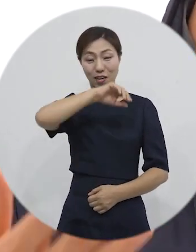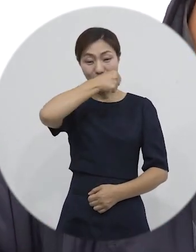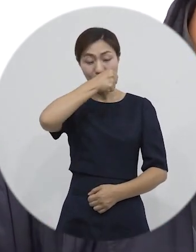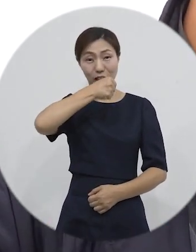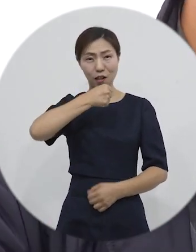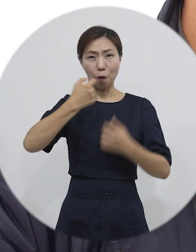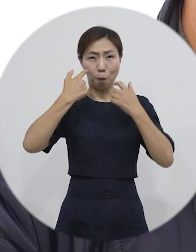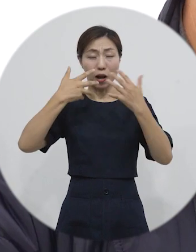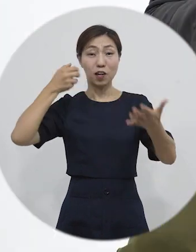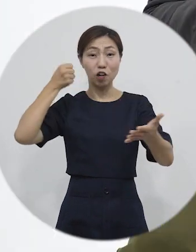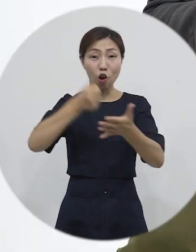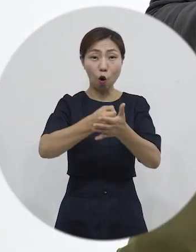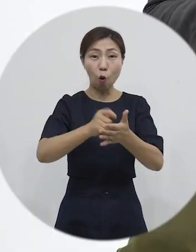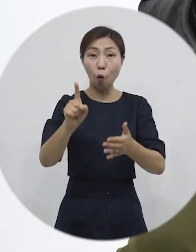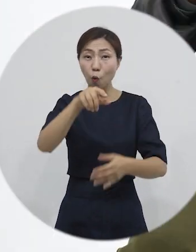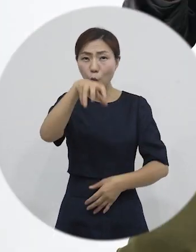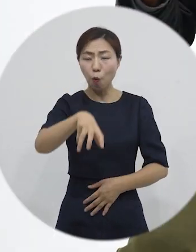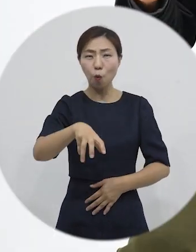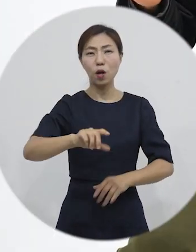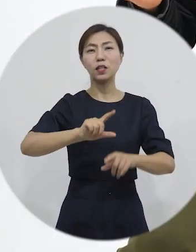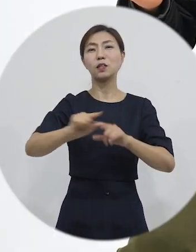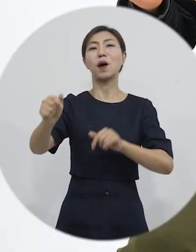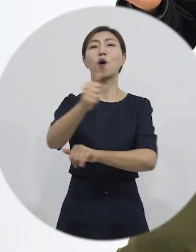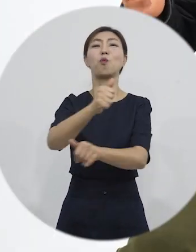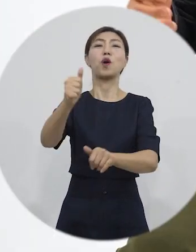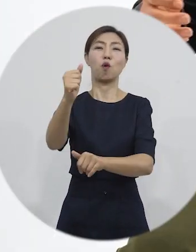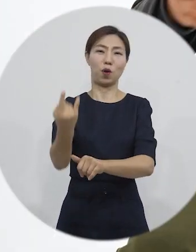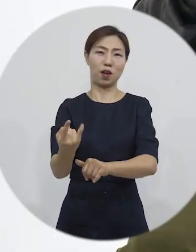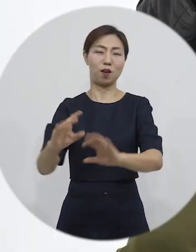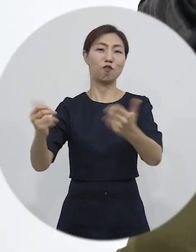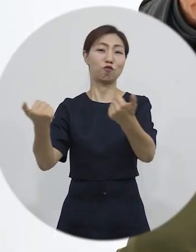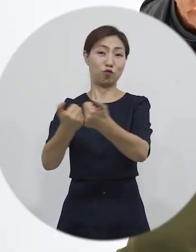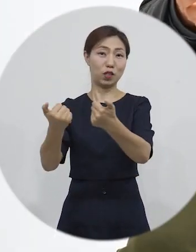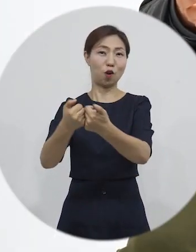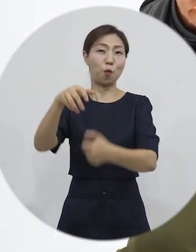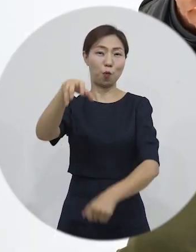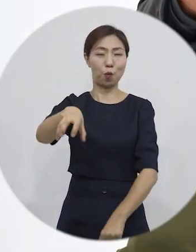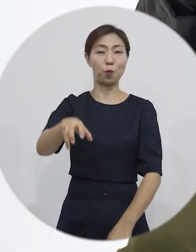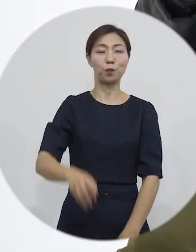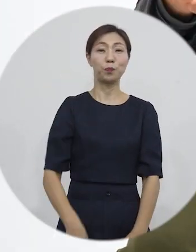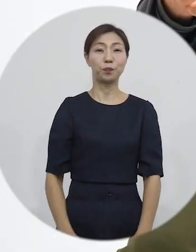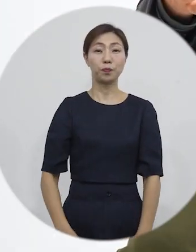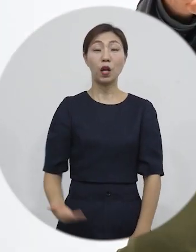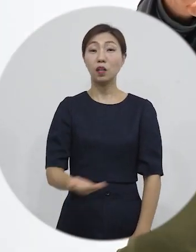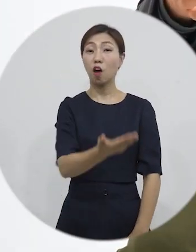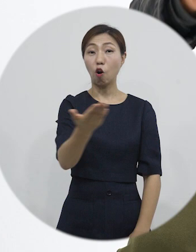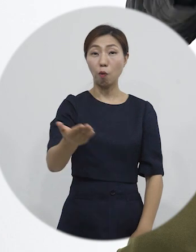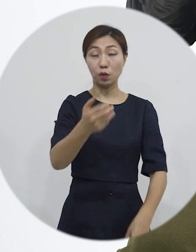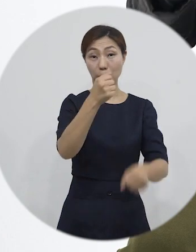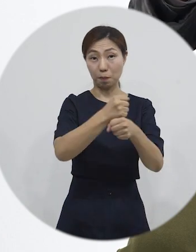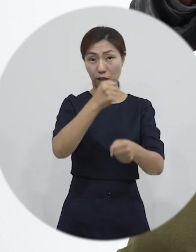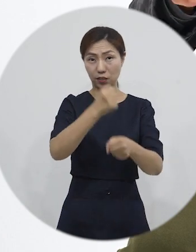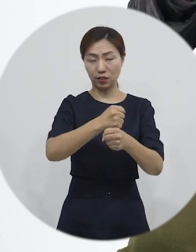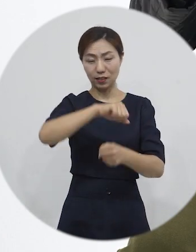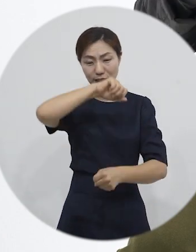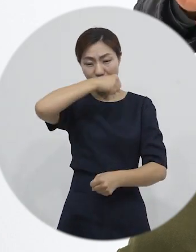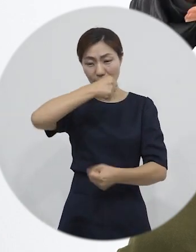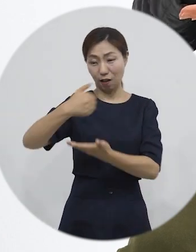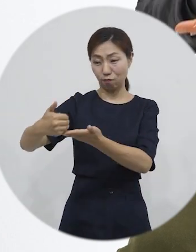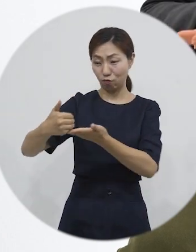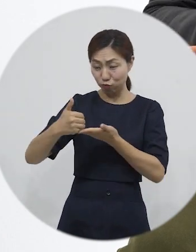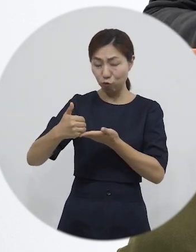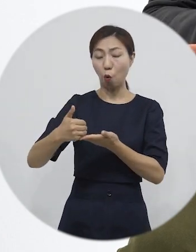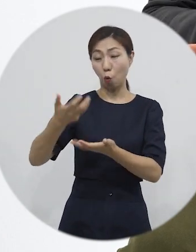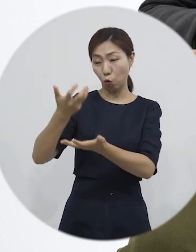아까 지방의회라고 했죠. 그러면 지방의회에서 여러분들이 작성한 예산안에 대한